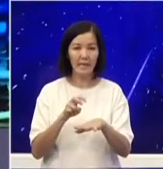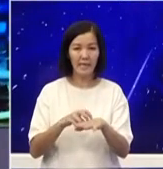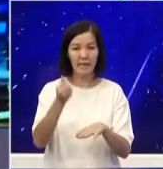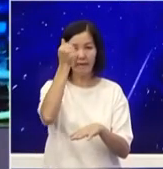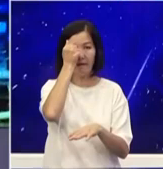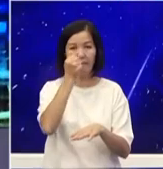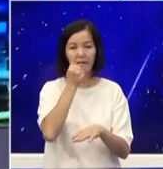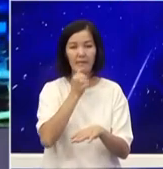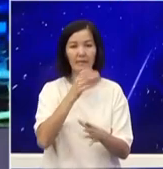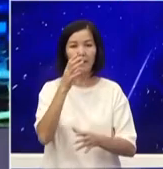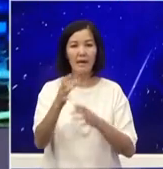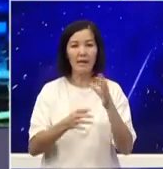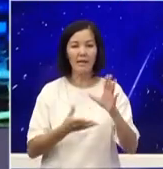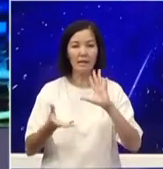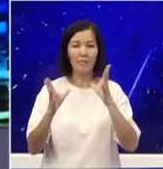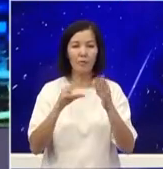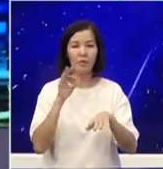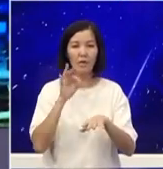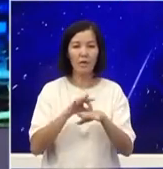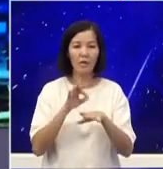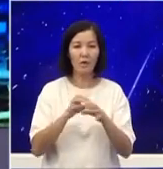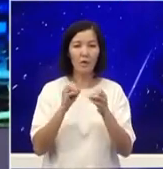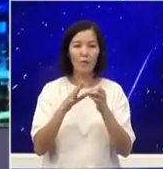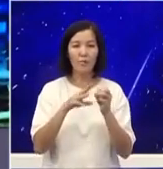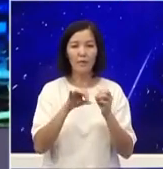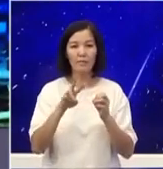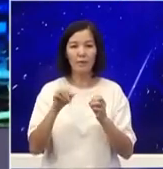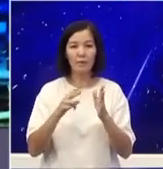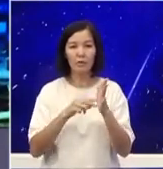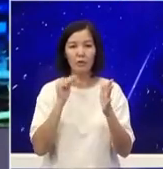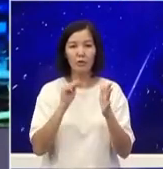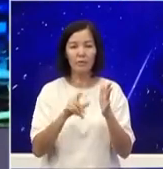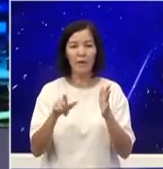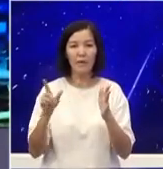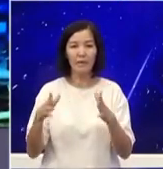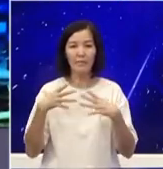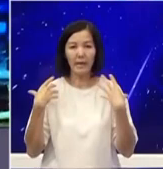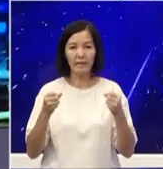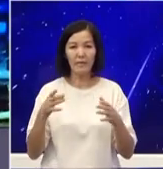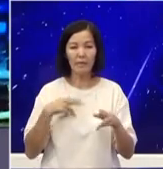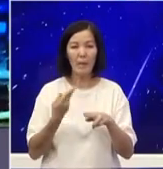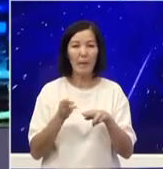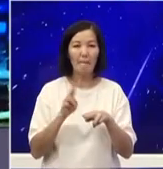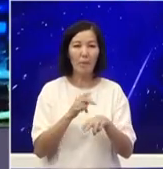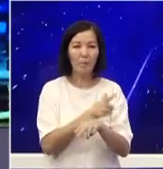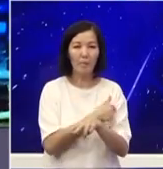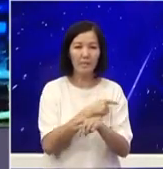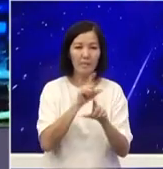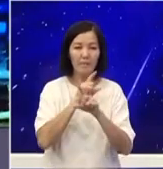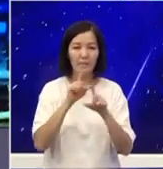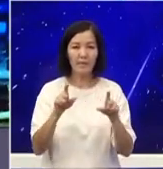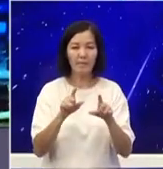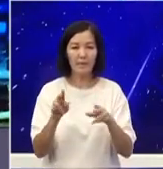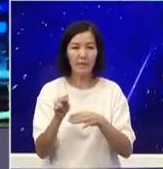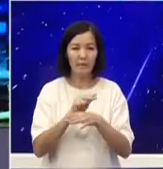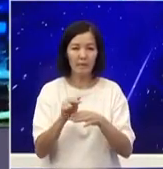Дәрігерлерге алғыс. Әлем бойынша корона індеттен 15 миллион 700 мыңнан аса адамды айықтырып алды. Бұл медициналық мекемелерді ем